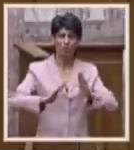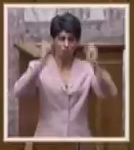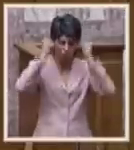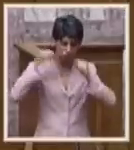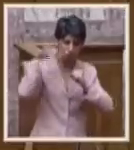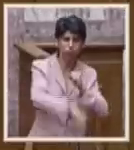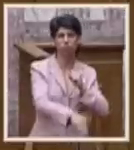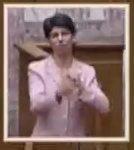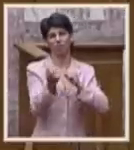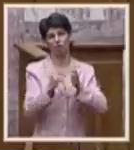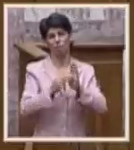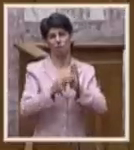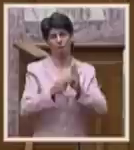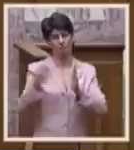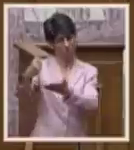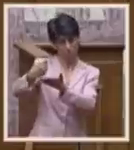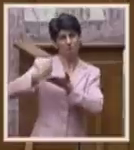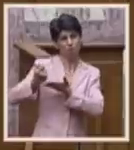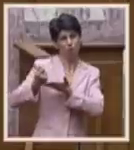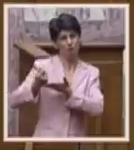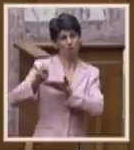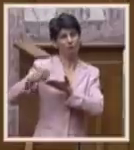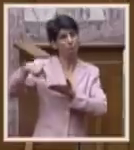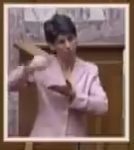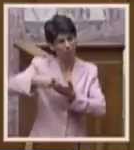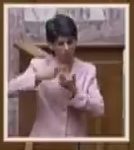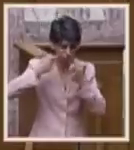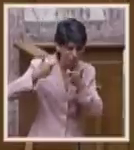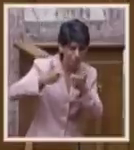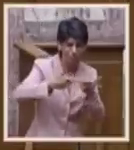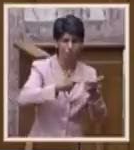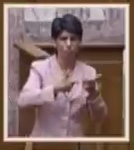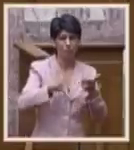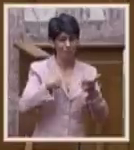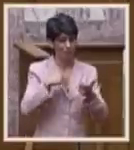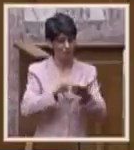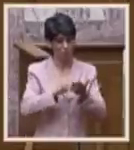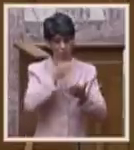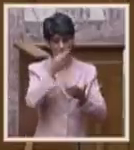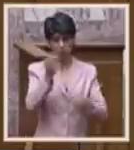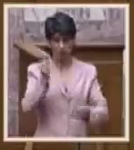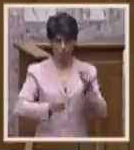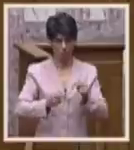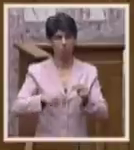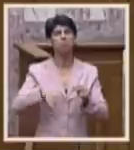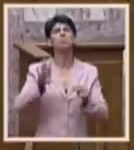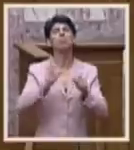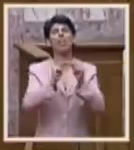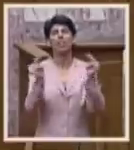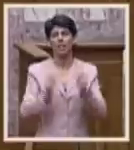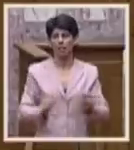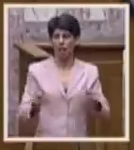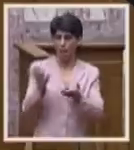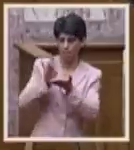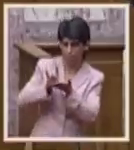χρεοκοπία. Και να συμφωνήσουμε ότι τα προβλήματά μας δεν πρόκειται να λυθούν με το να διώξουμε